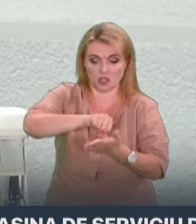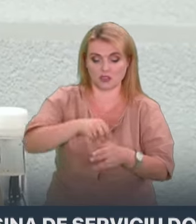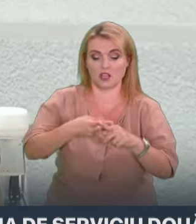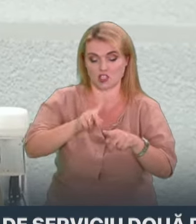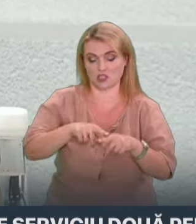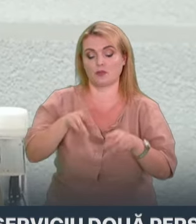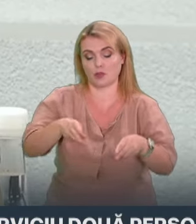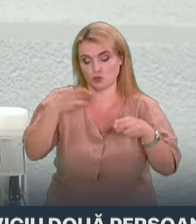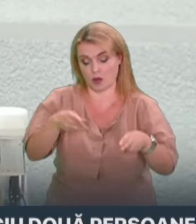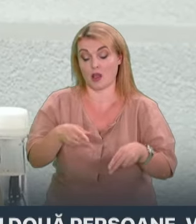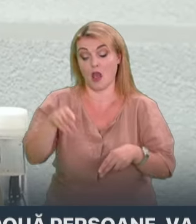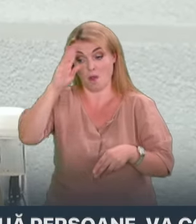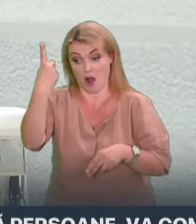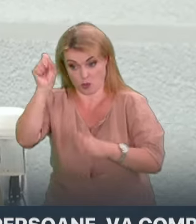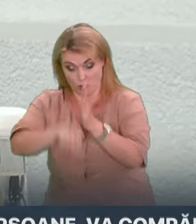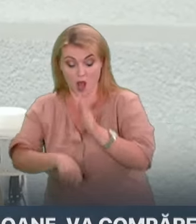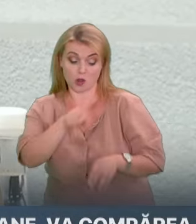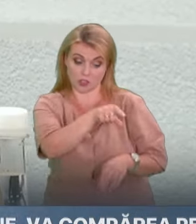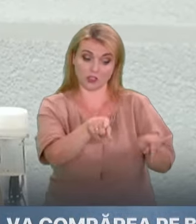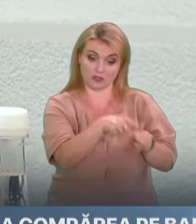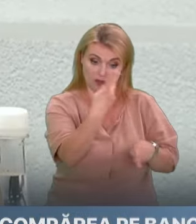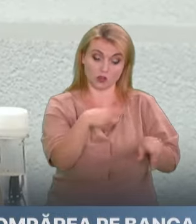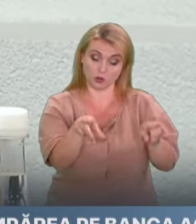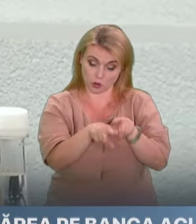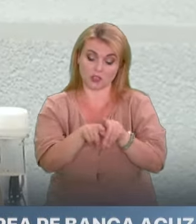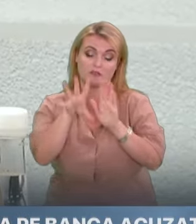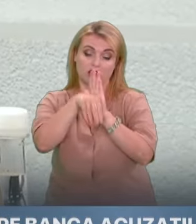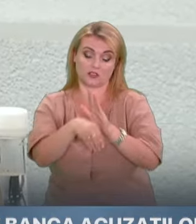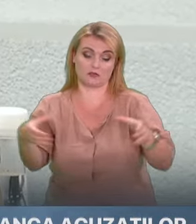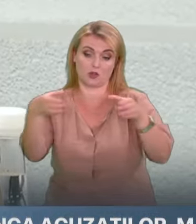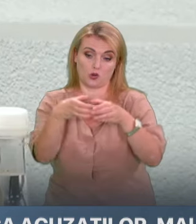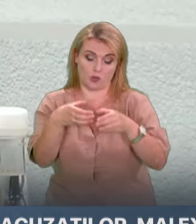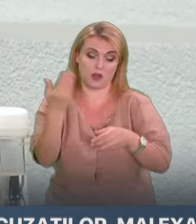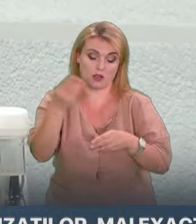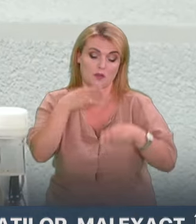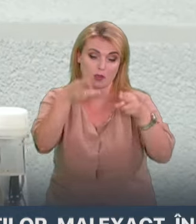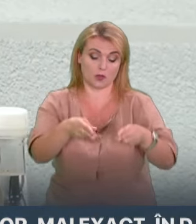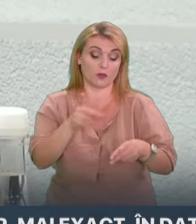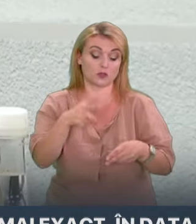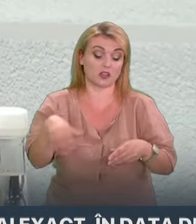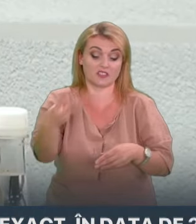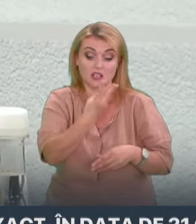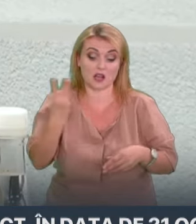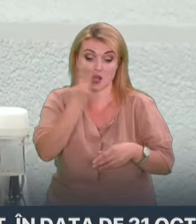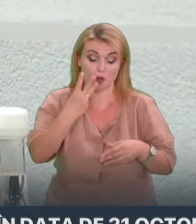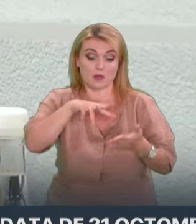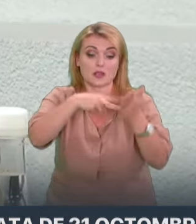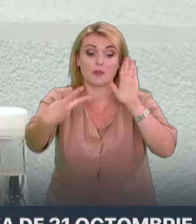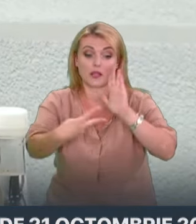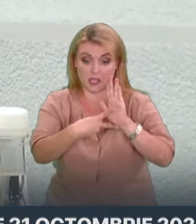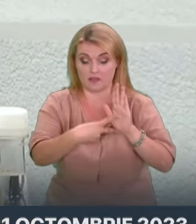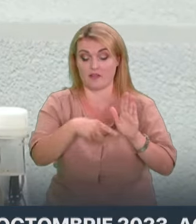omor. Pe privința persoanelor a fost emis ordonanța, anunțați în căutare internațională, cu aici presupune